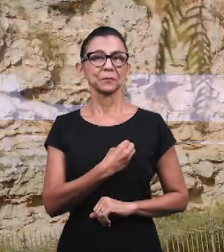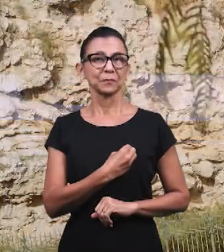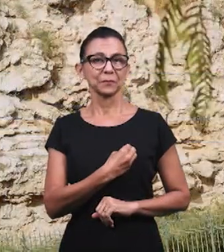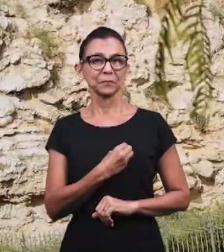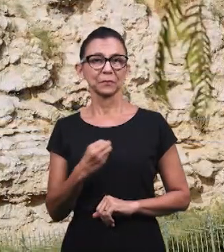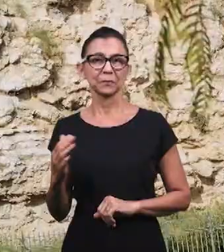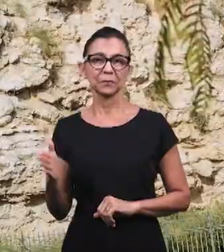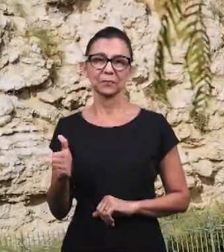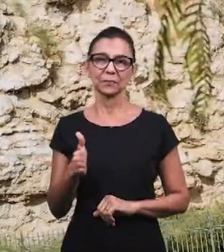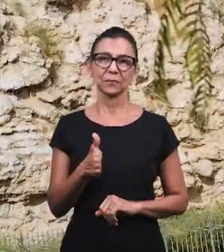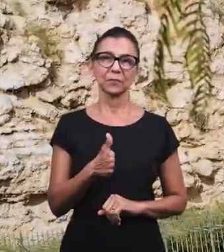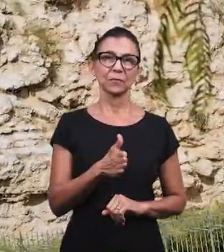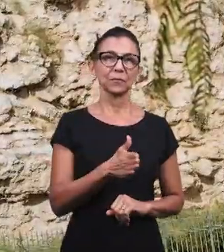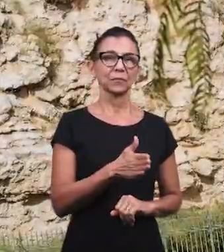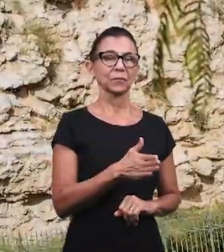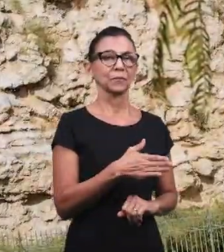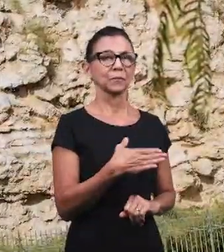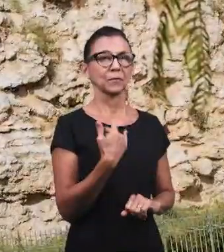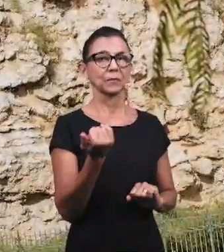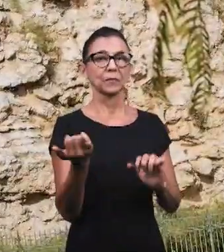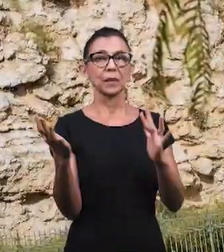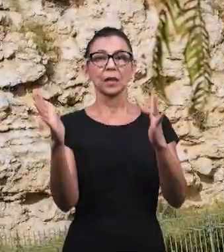chant.